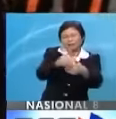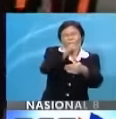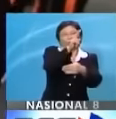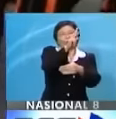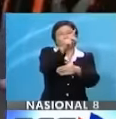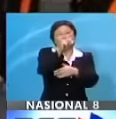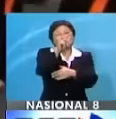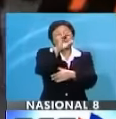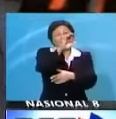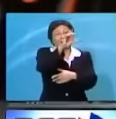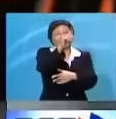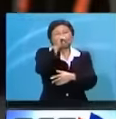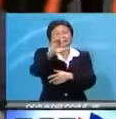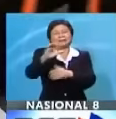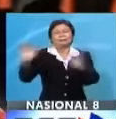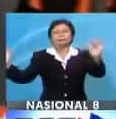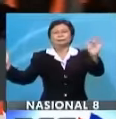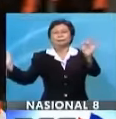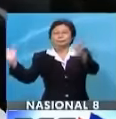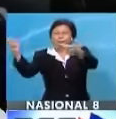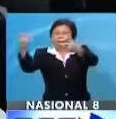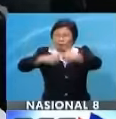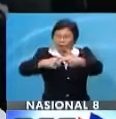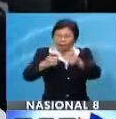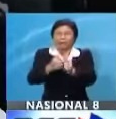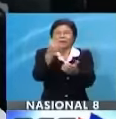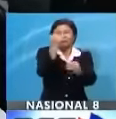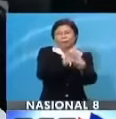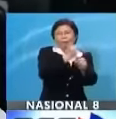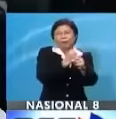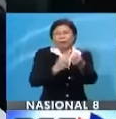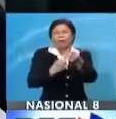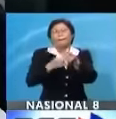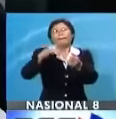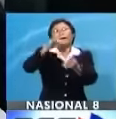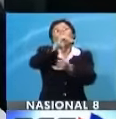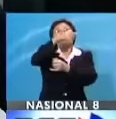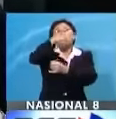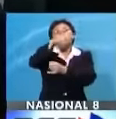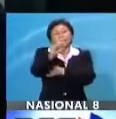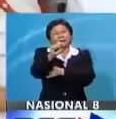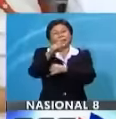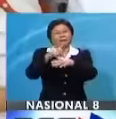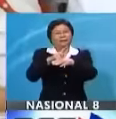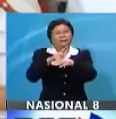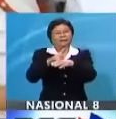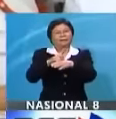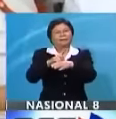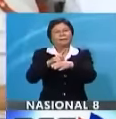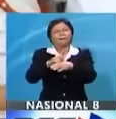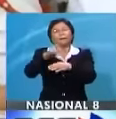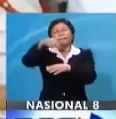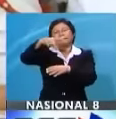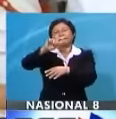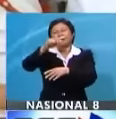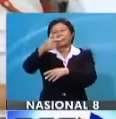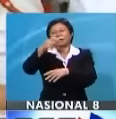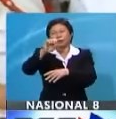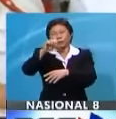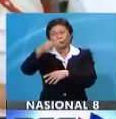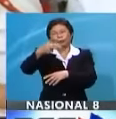UCTC dapat dihubungkaitkan dengan institusi pengajian tinggi di Hub Pendidikan Tinggi Paguh